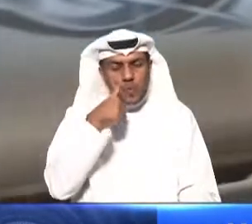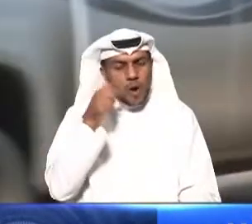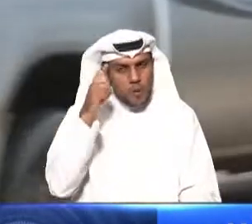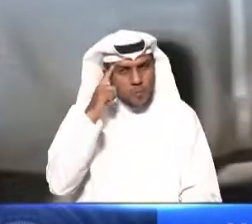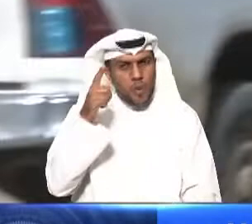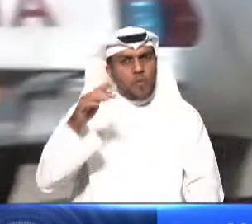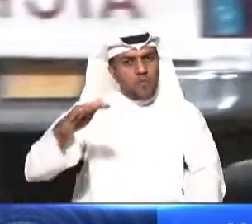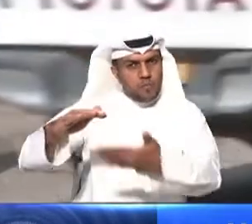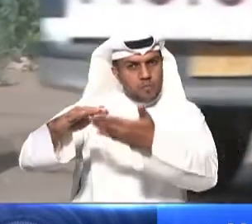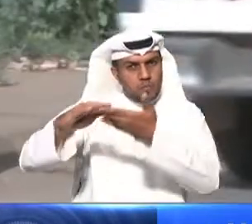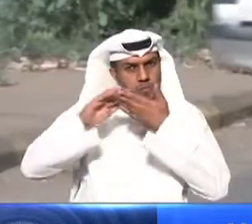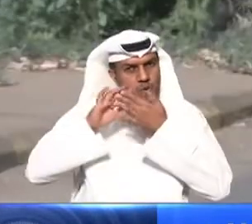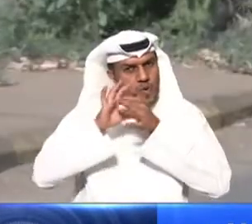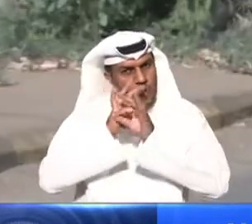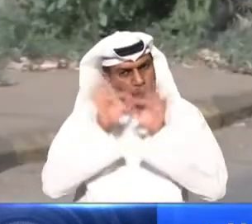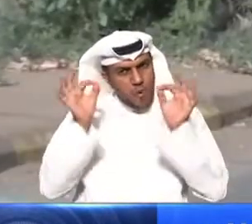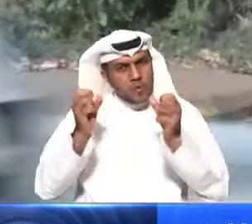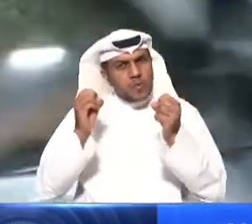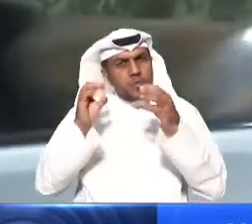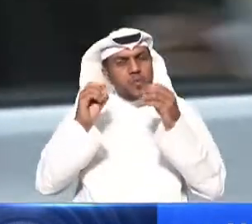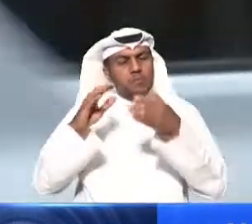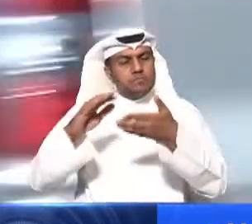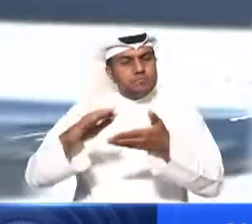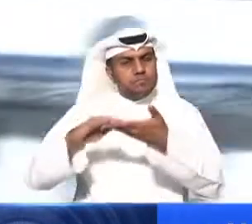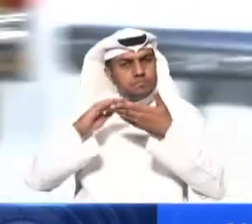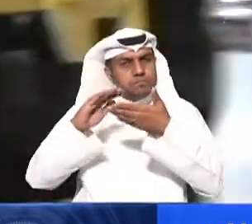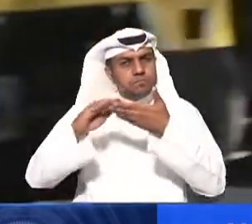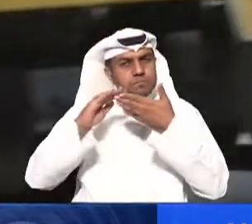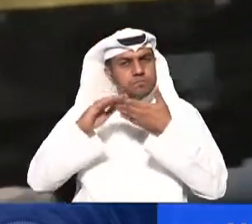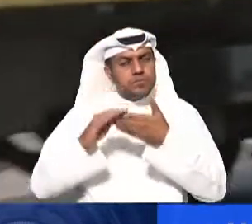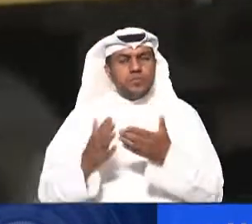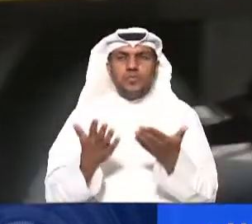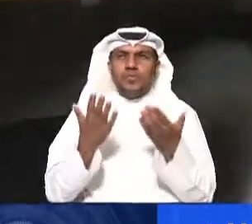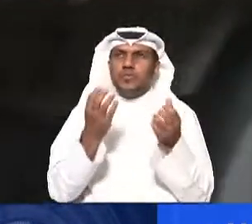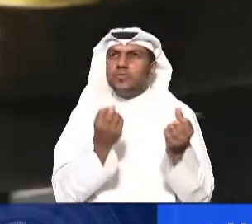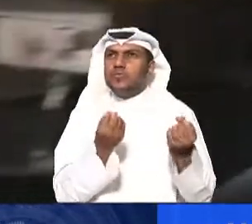فقدم للسودان شيء كثير جدا، نسأل الله أنه يتقبله